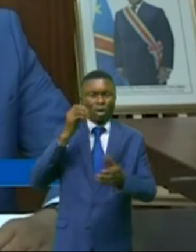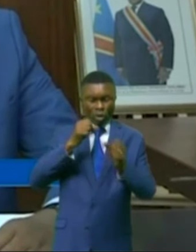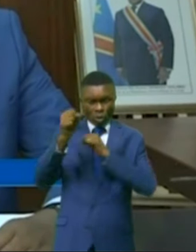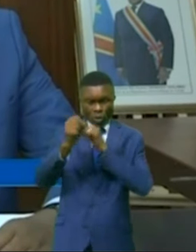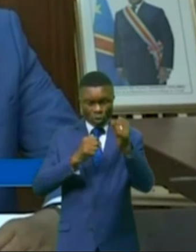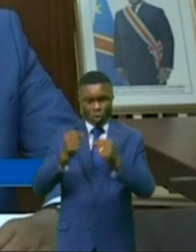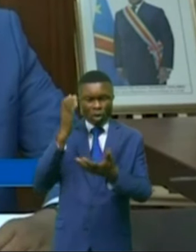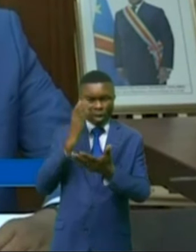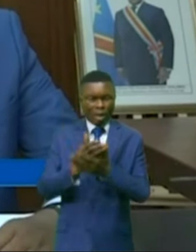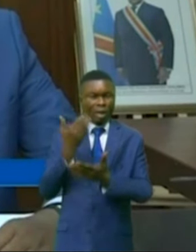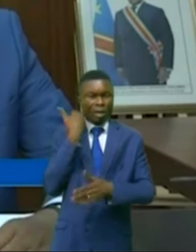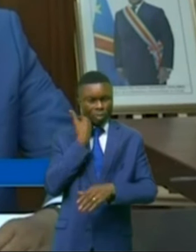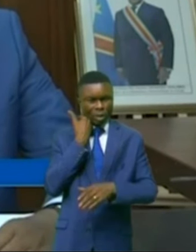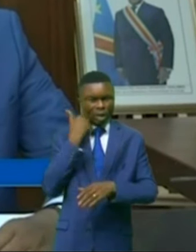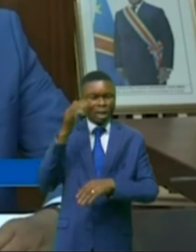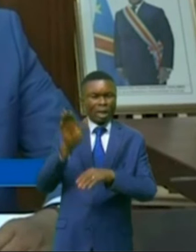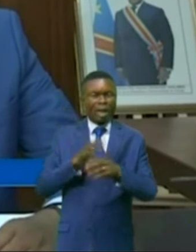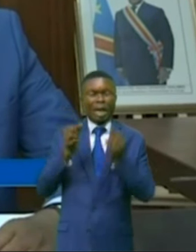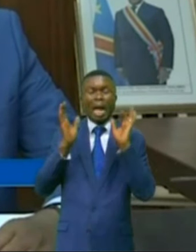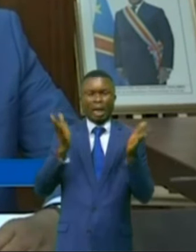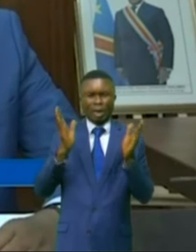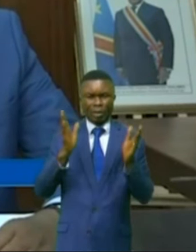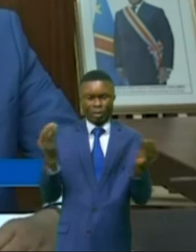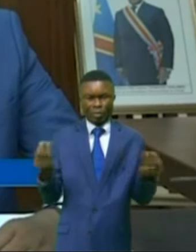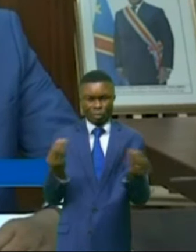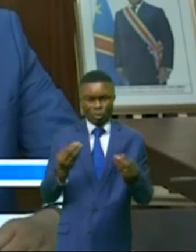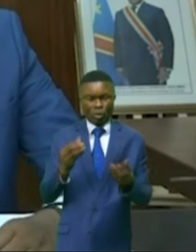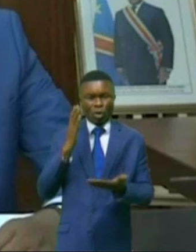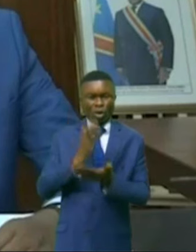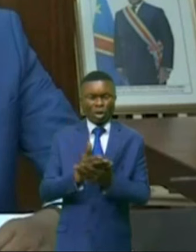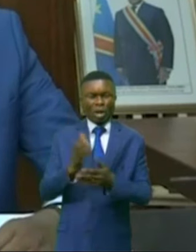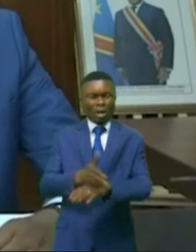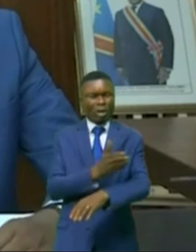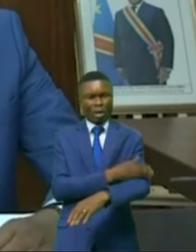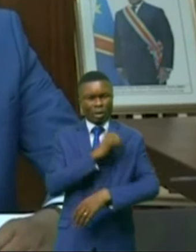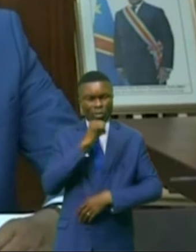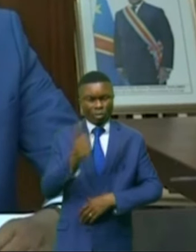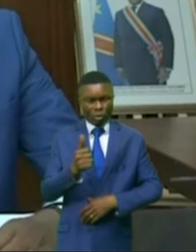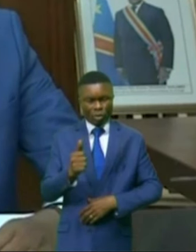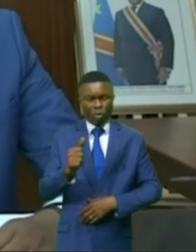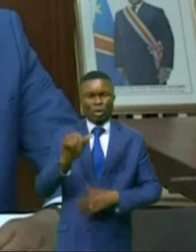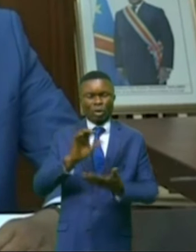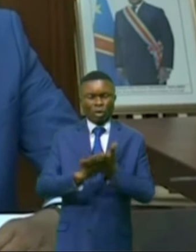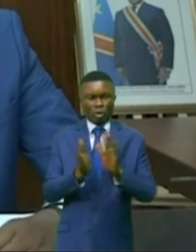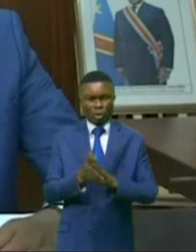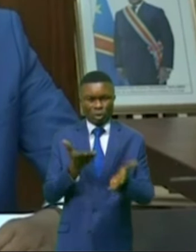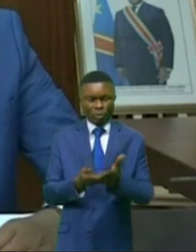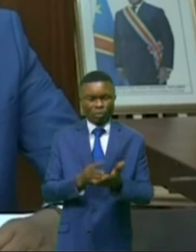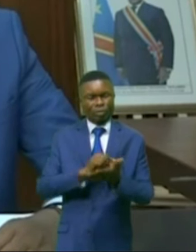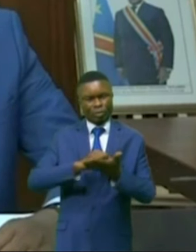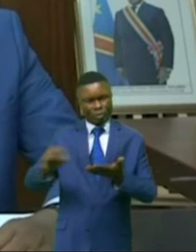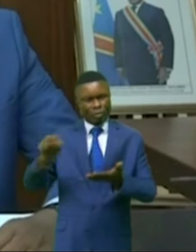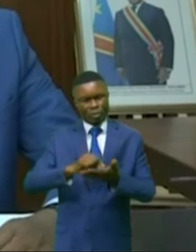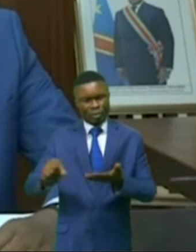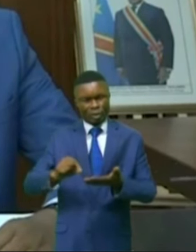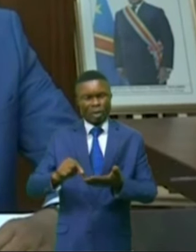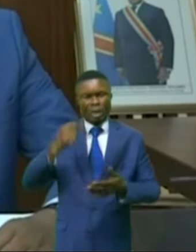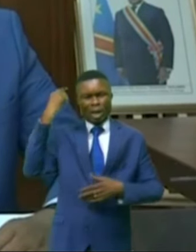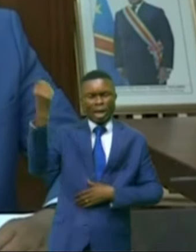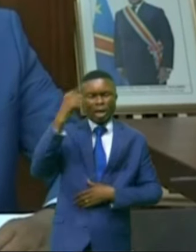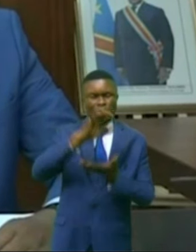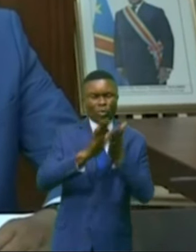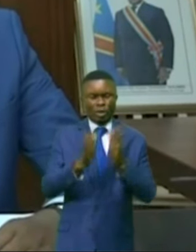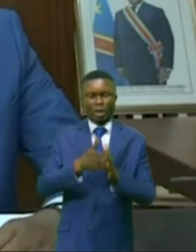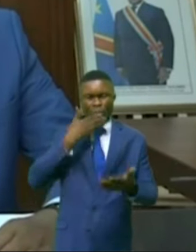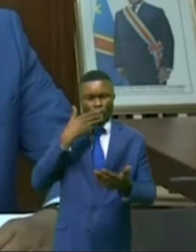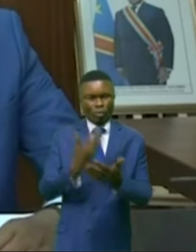cette endémie affaiblissante et dangereuse en vue d'en éviter l'aggravation tout en ayant en ligne de mire son élimination pour un monde équitable.